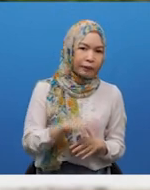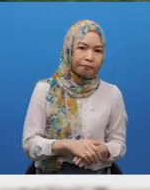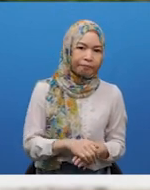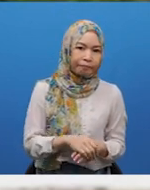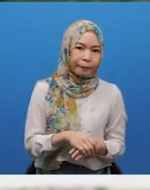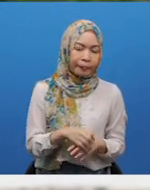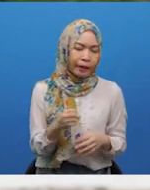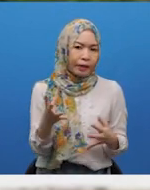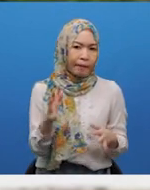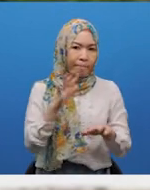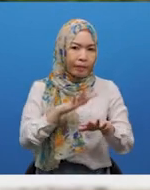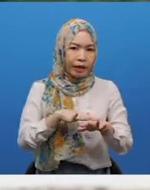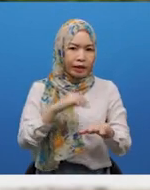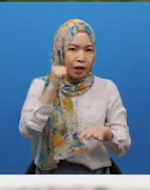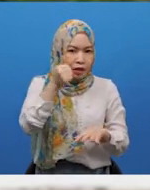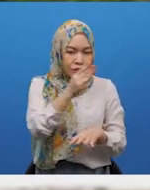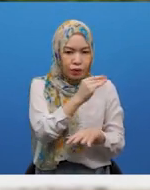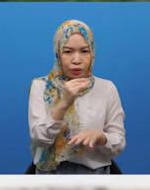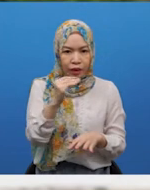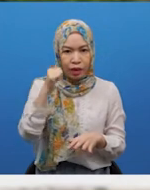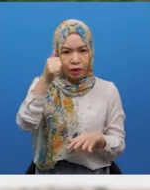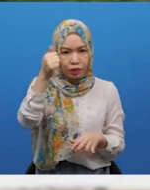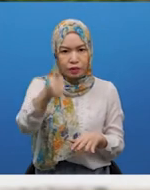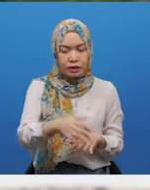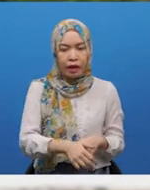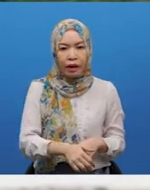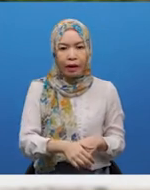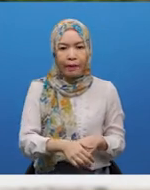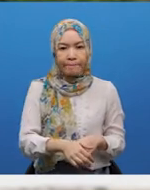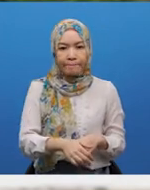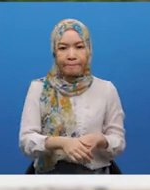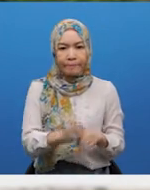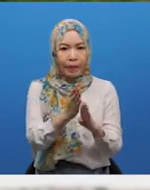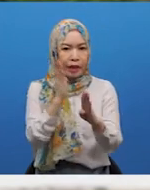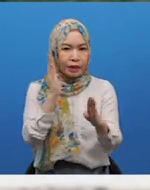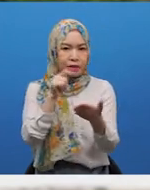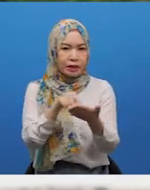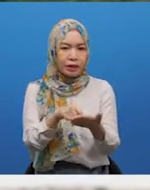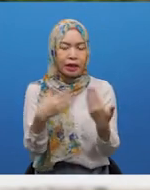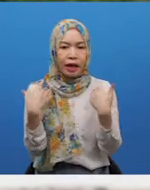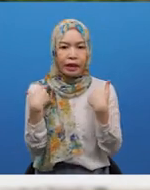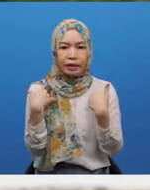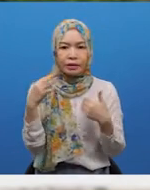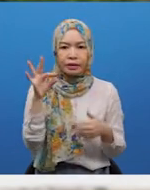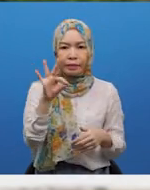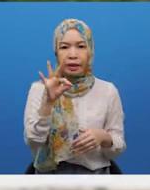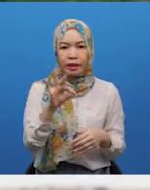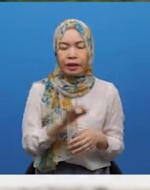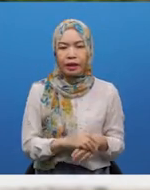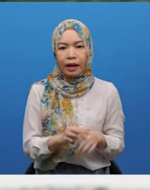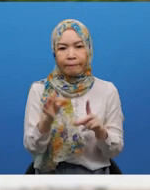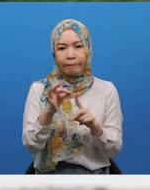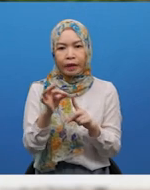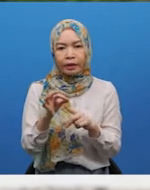dan lusa. Baris ini mengandungi 9 suku kata.